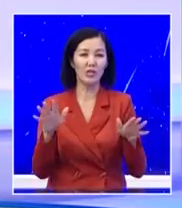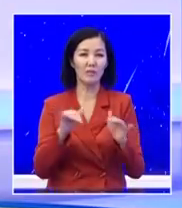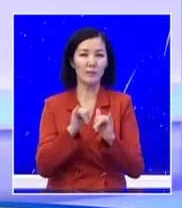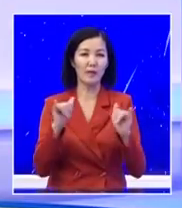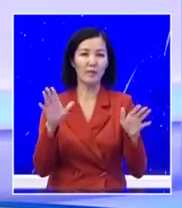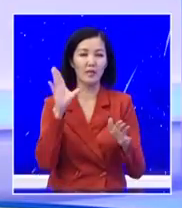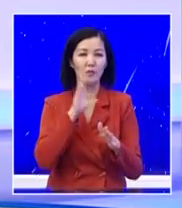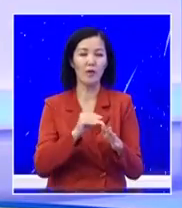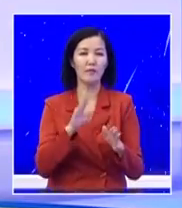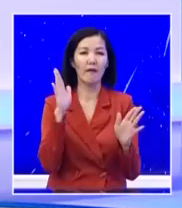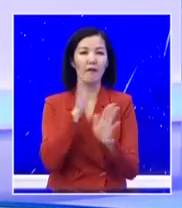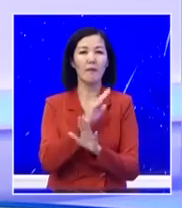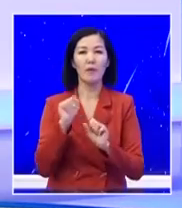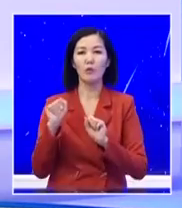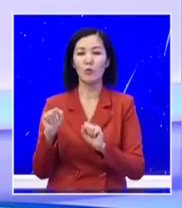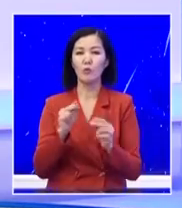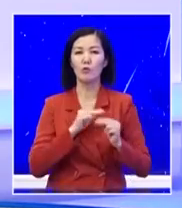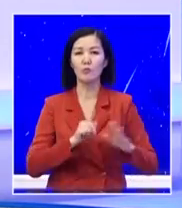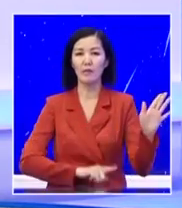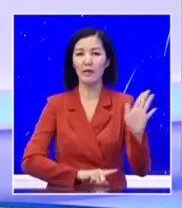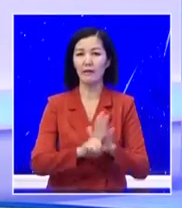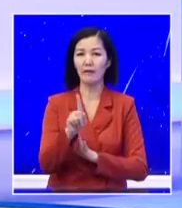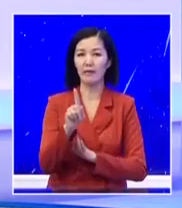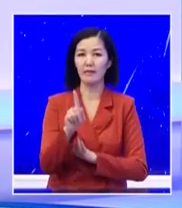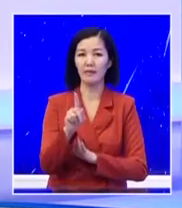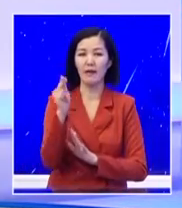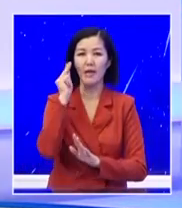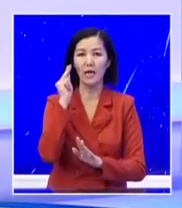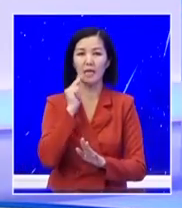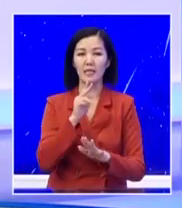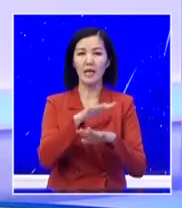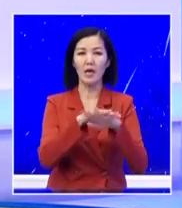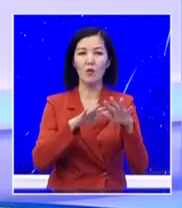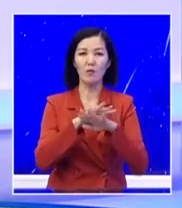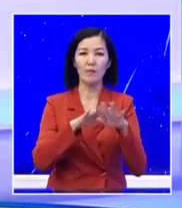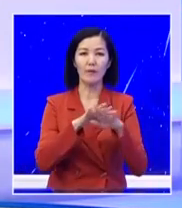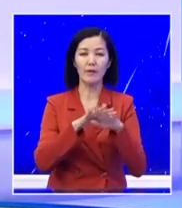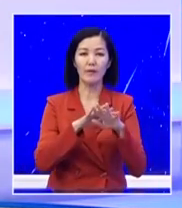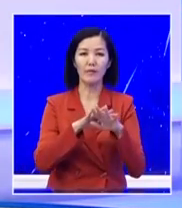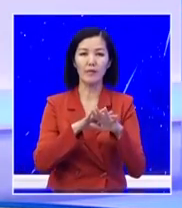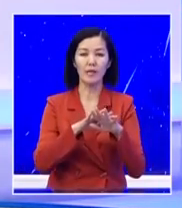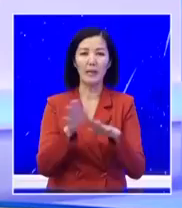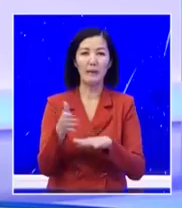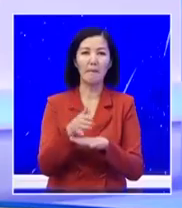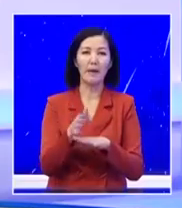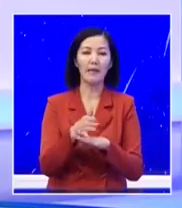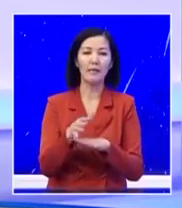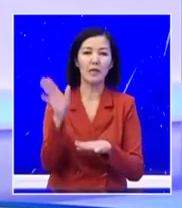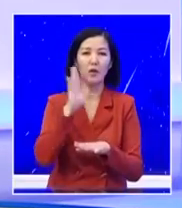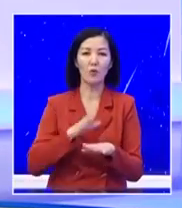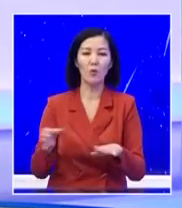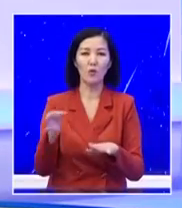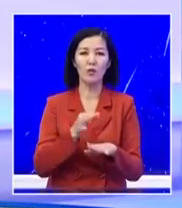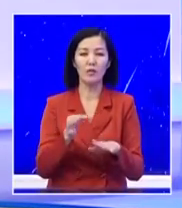қорғаушылары қызу жұмысқа кіріскен. Олар су маржандарының Қытай ауларына шыршалып қалмау үшін көлді